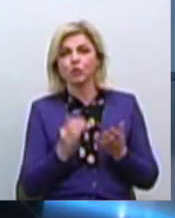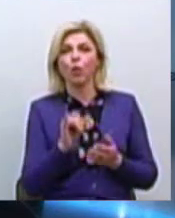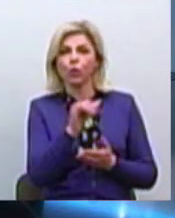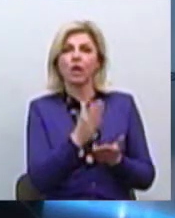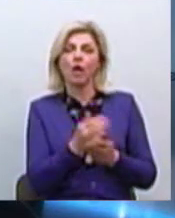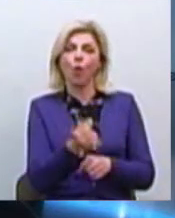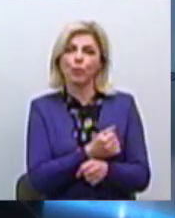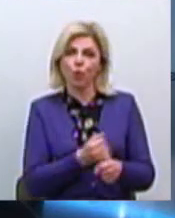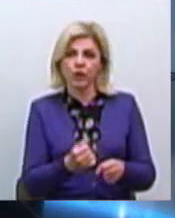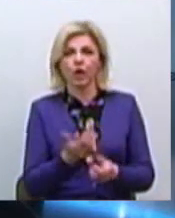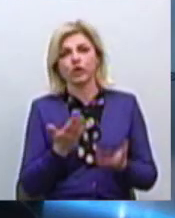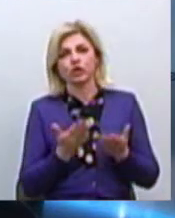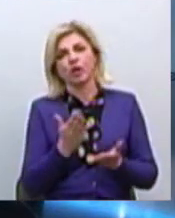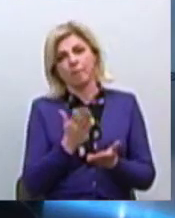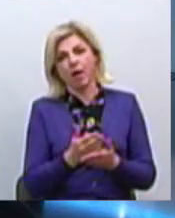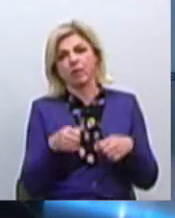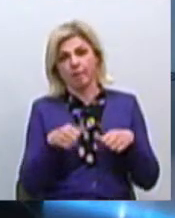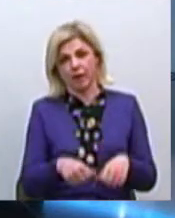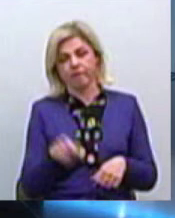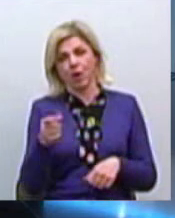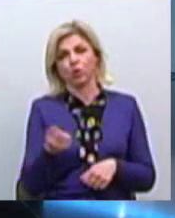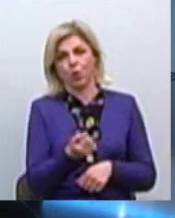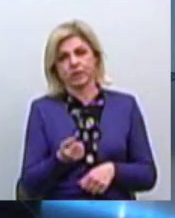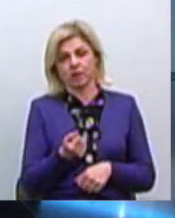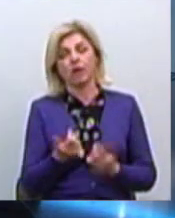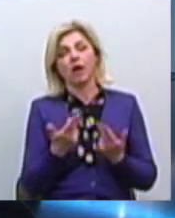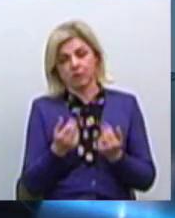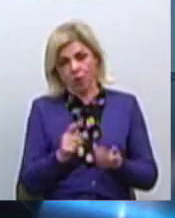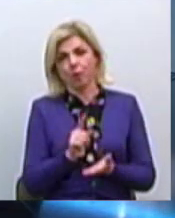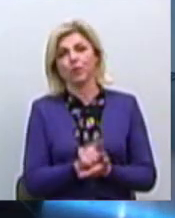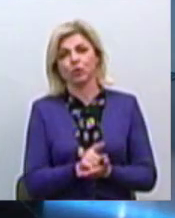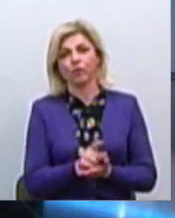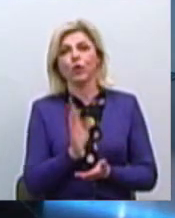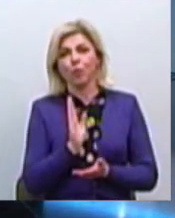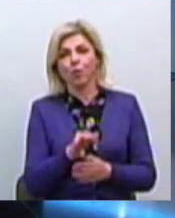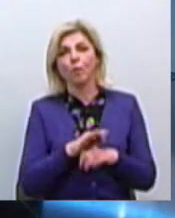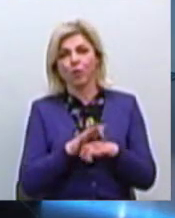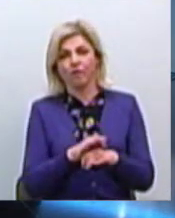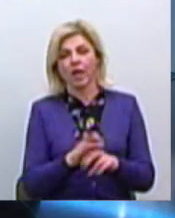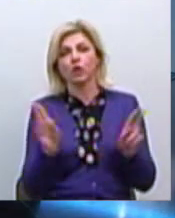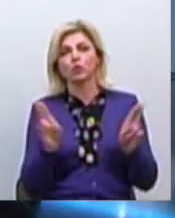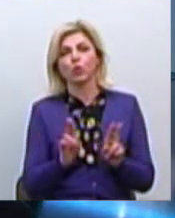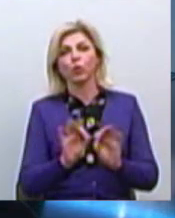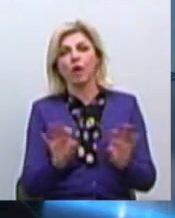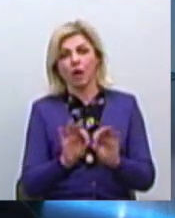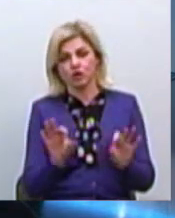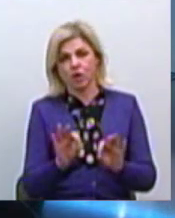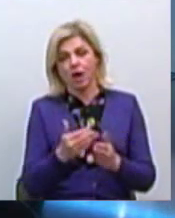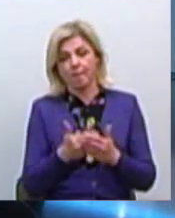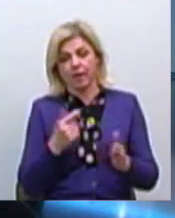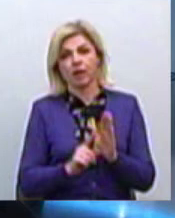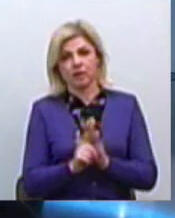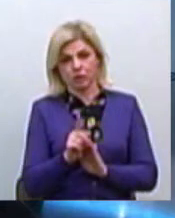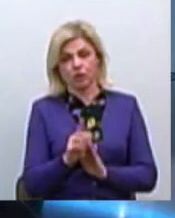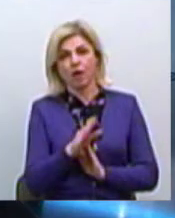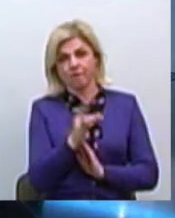зброя, і чи мають вони право її носити? Так, обов'язково. Буде проведено інструктаж перед початком проведення заходів.